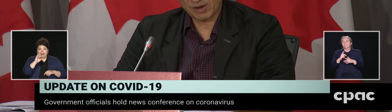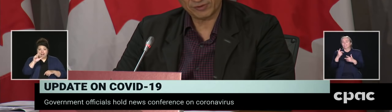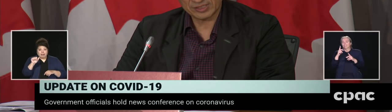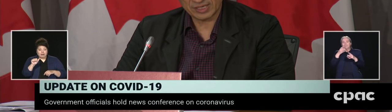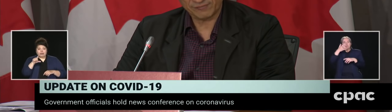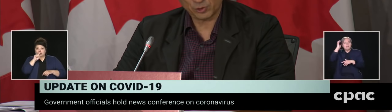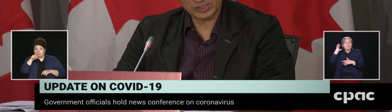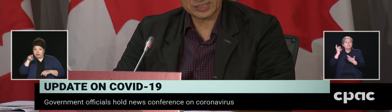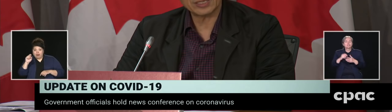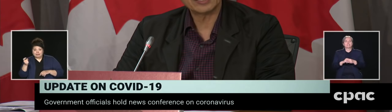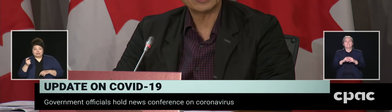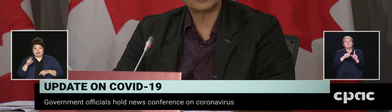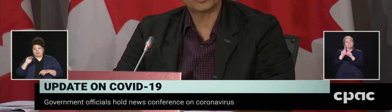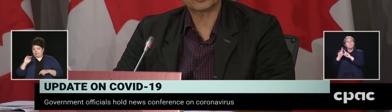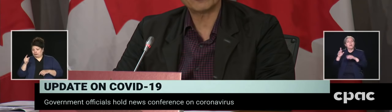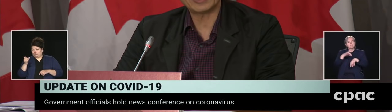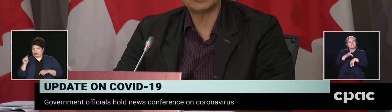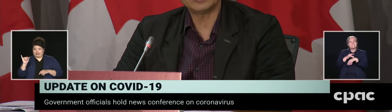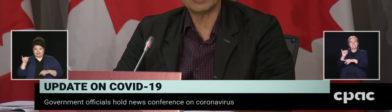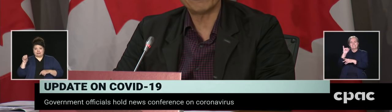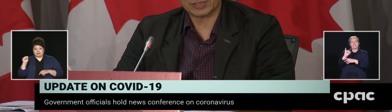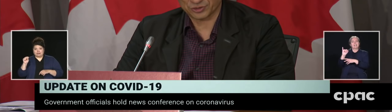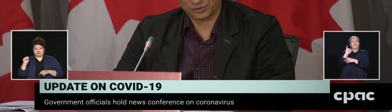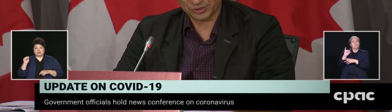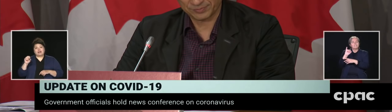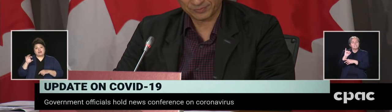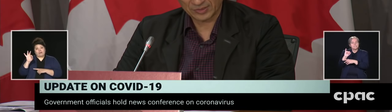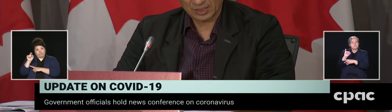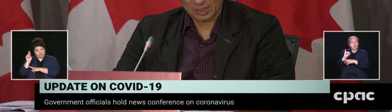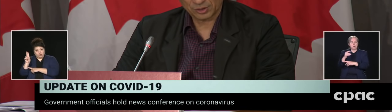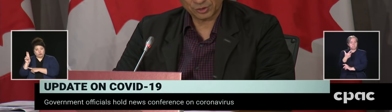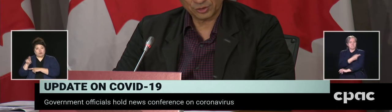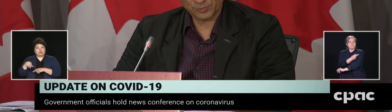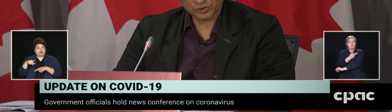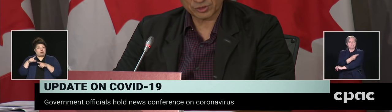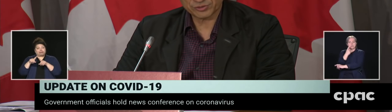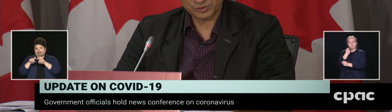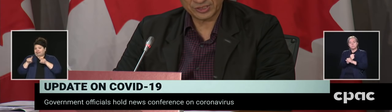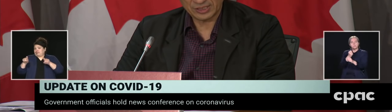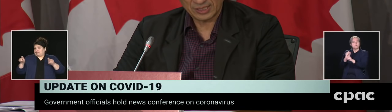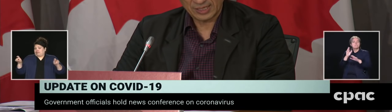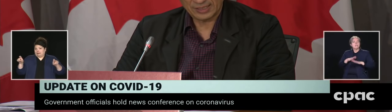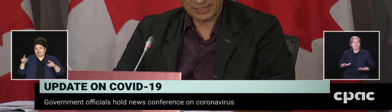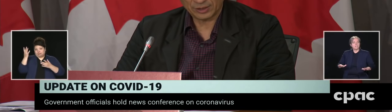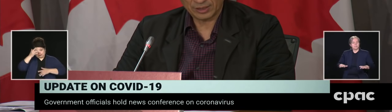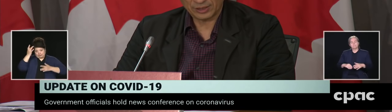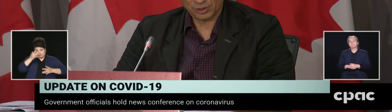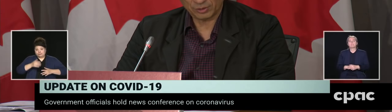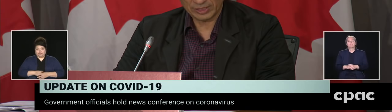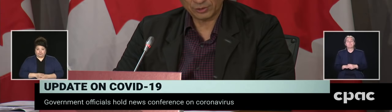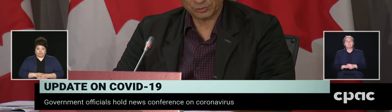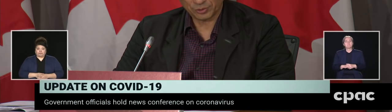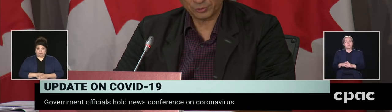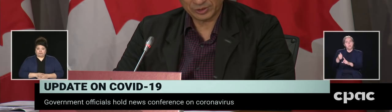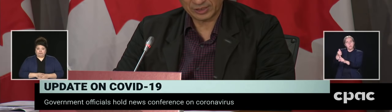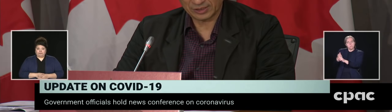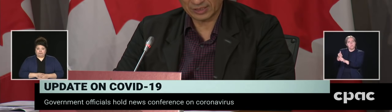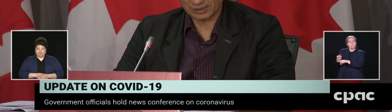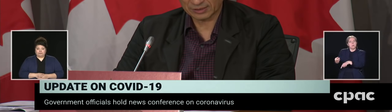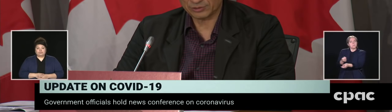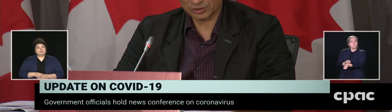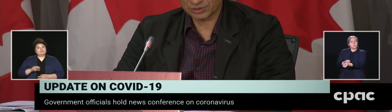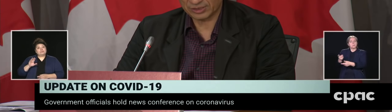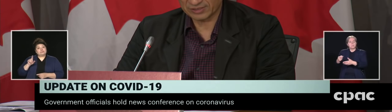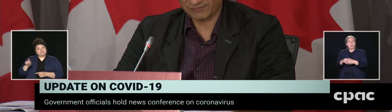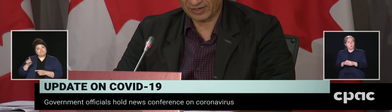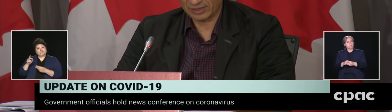de Haemophilus influenza et d'autres maladies infectieuses. Reconnu pour son souci et l'innocuité de